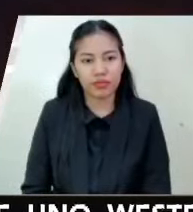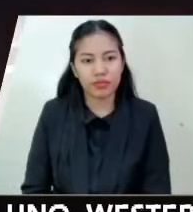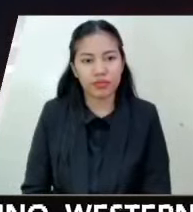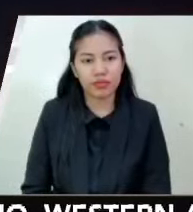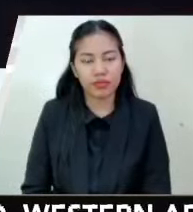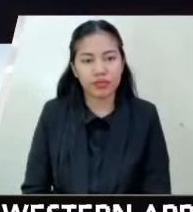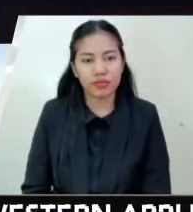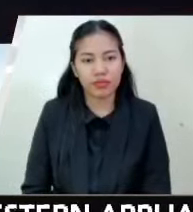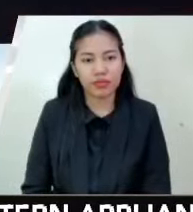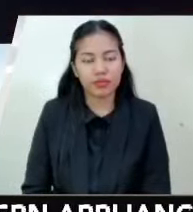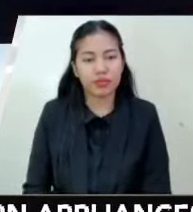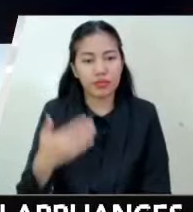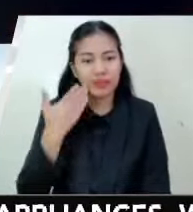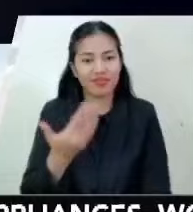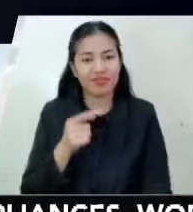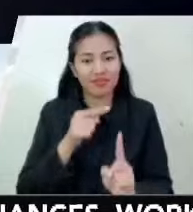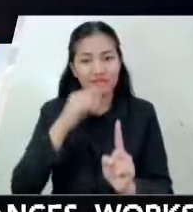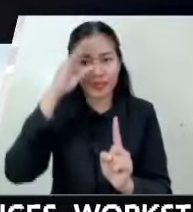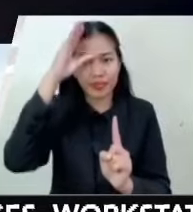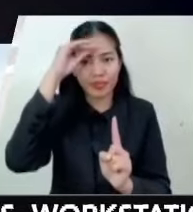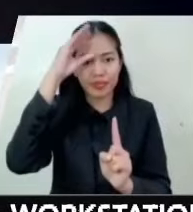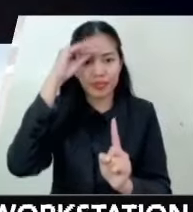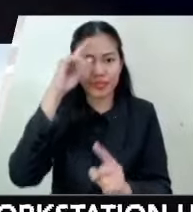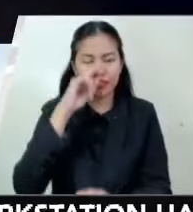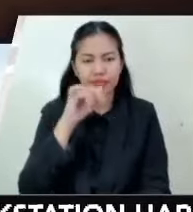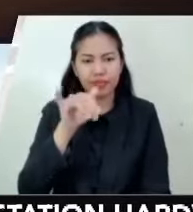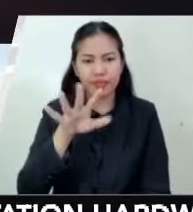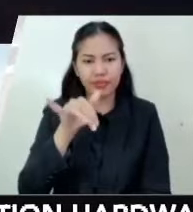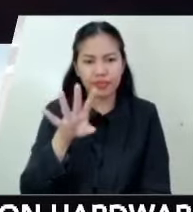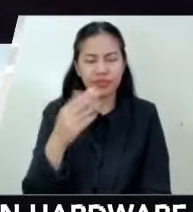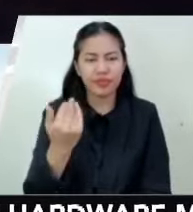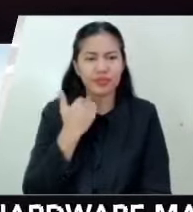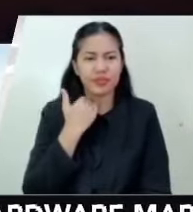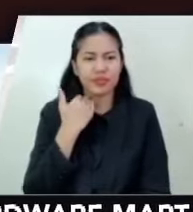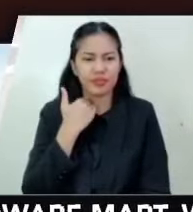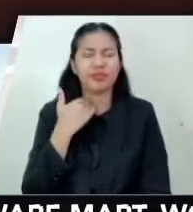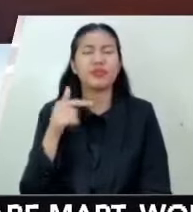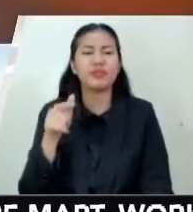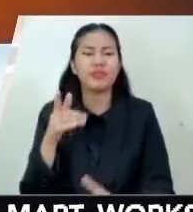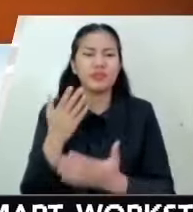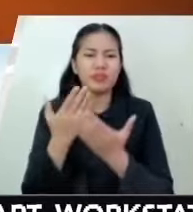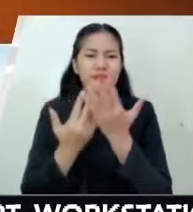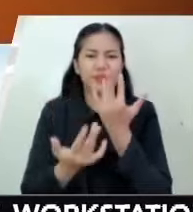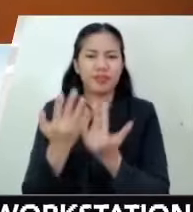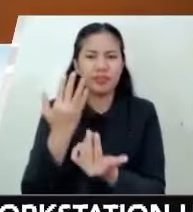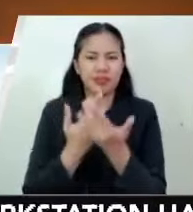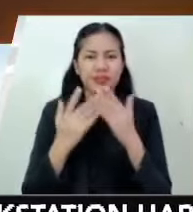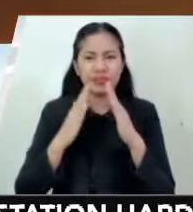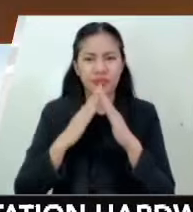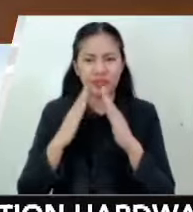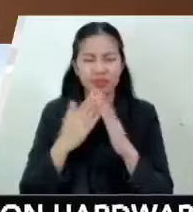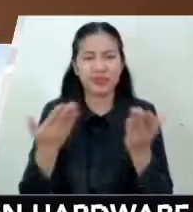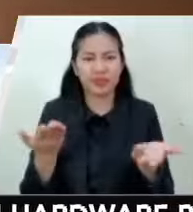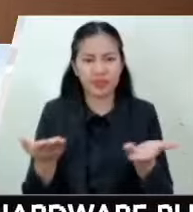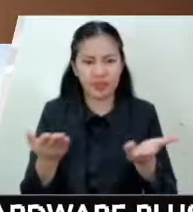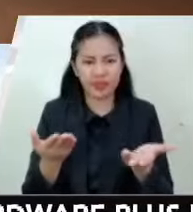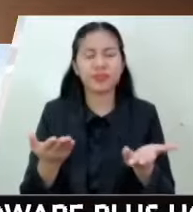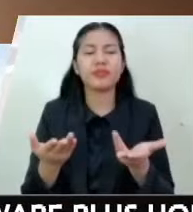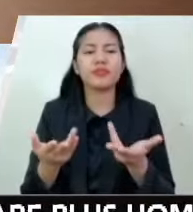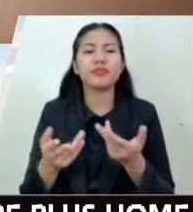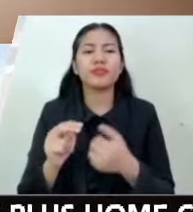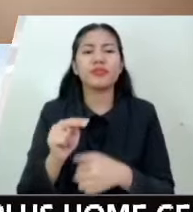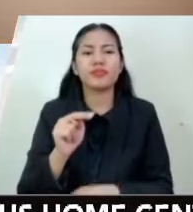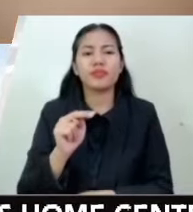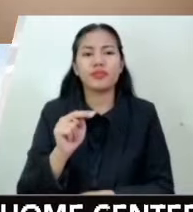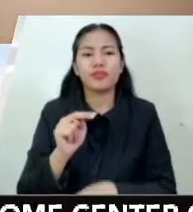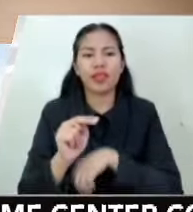Patay ang isang lalaking 15 taong gulang matapos matrap sa nasusunog nilang bahay sa barangay Blumentritt sa Murcia, Negros Occidental. Ayon sa kanyang